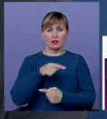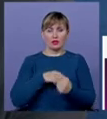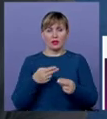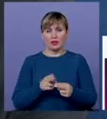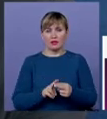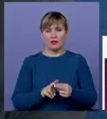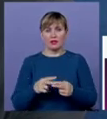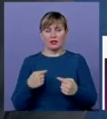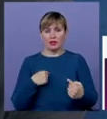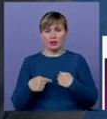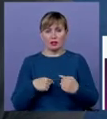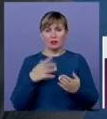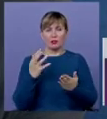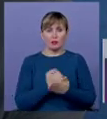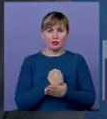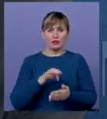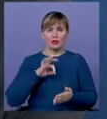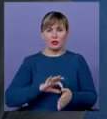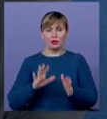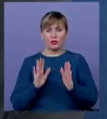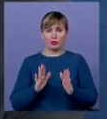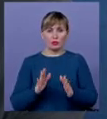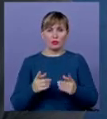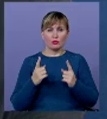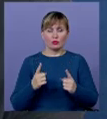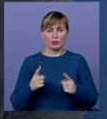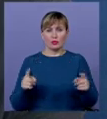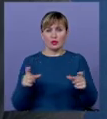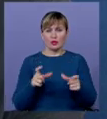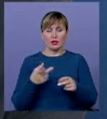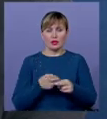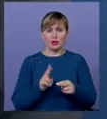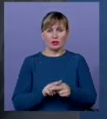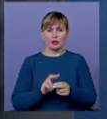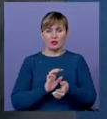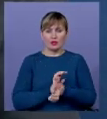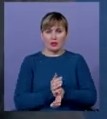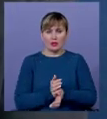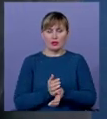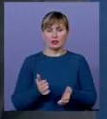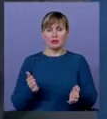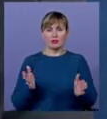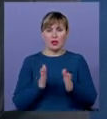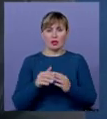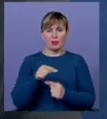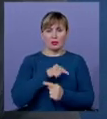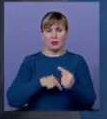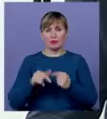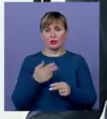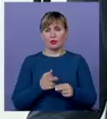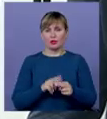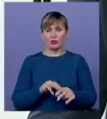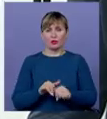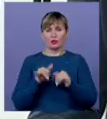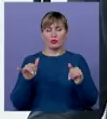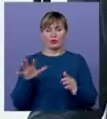страдают, то получается выгода только крупным торговым сетям, которые вытесняют малых предпринимателей, у которых